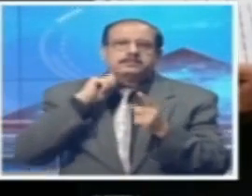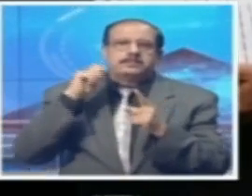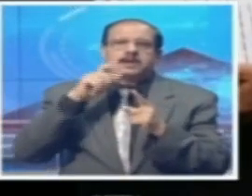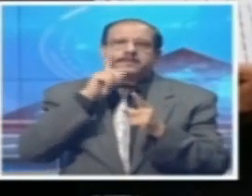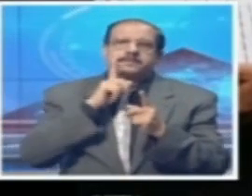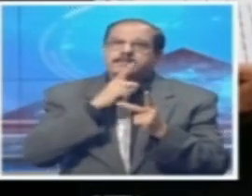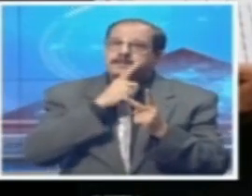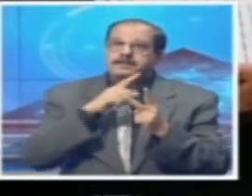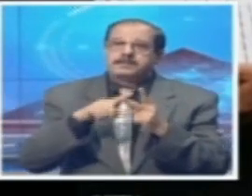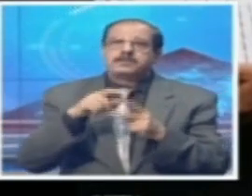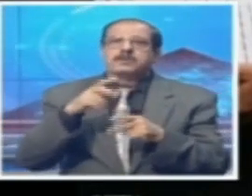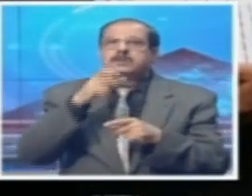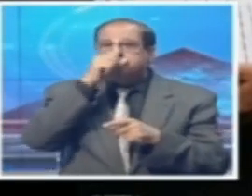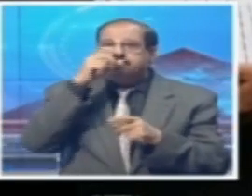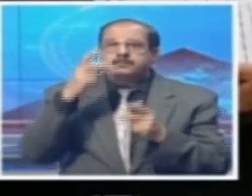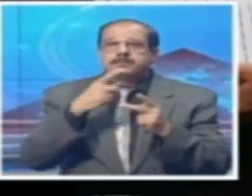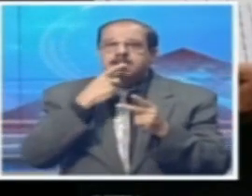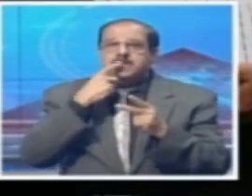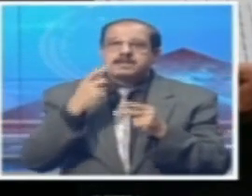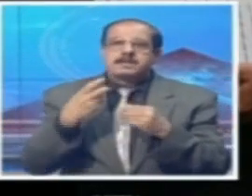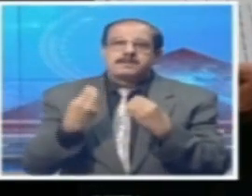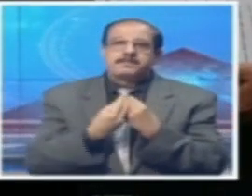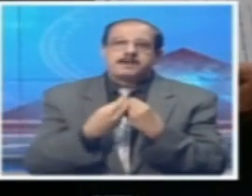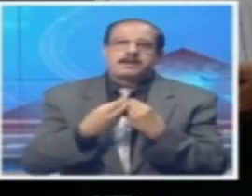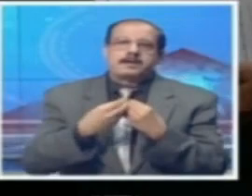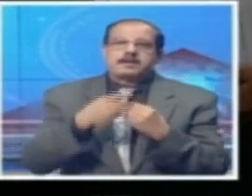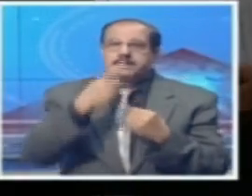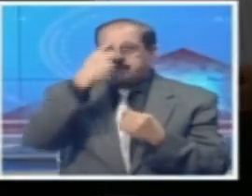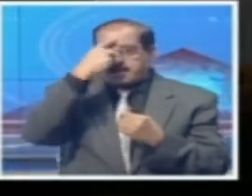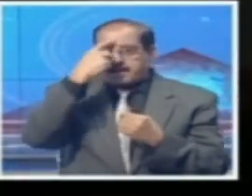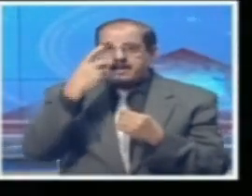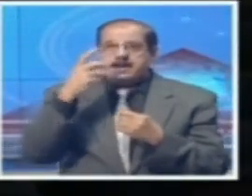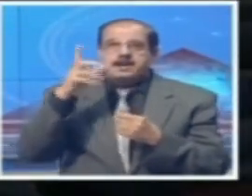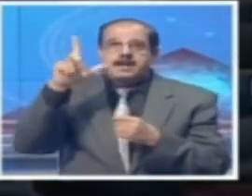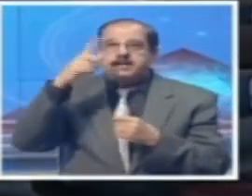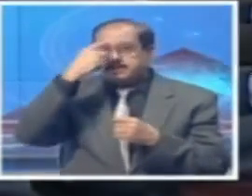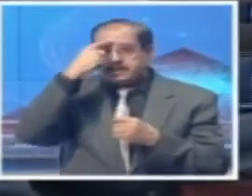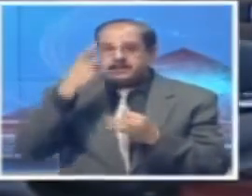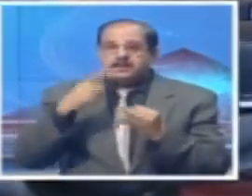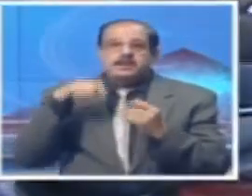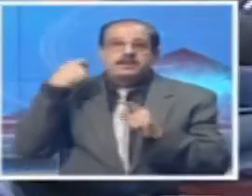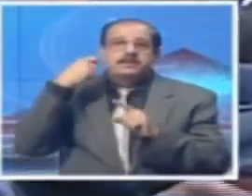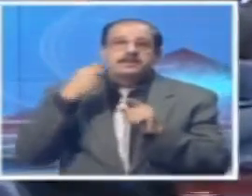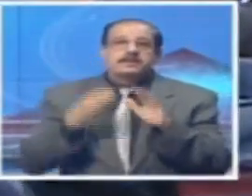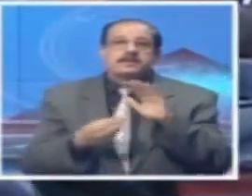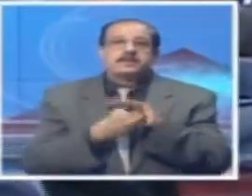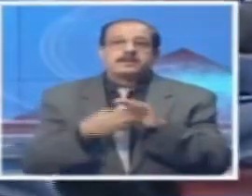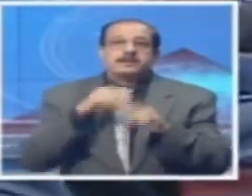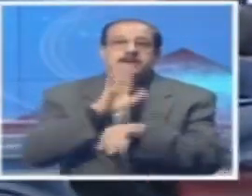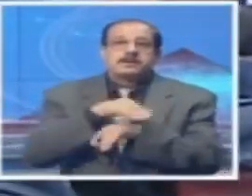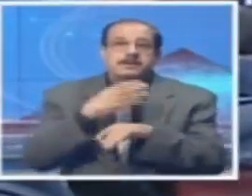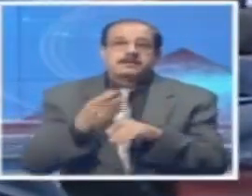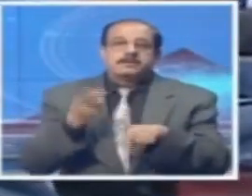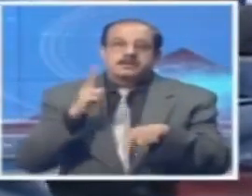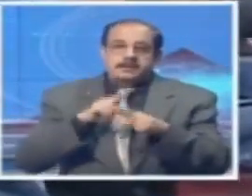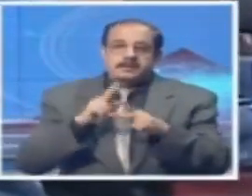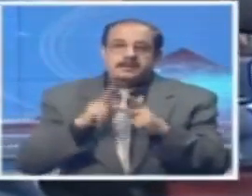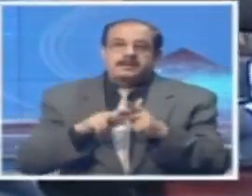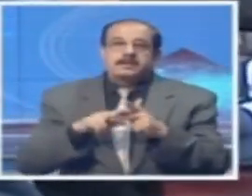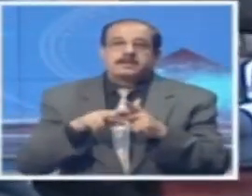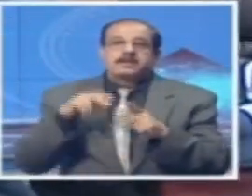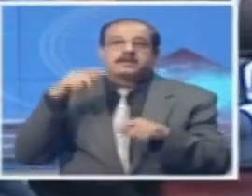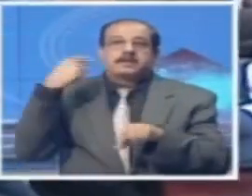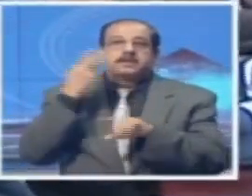سويف والوادي الجديد في عهد الرئيس الراحل أنور السادات، ثم مديرا لمعهد التخطيط القومي، وتولى